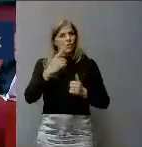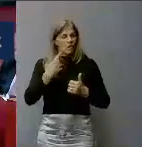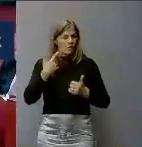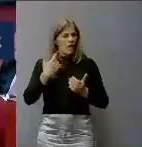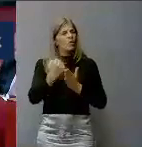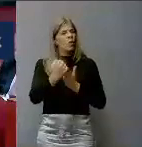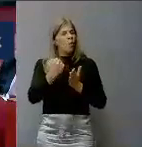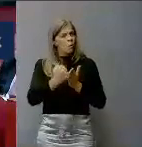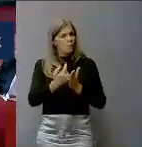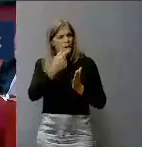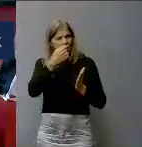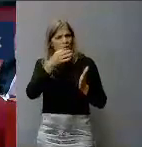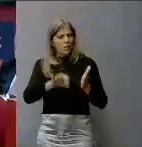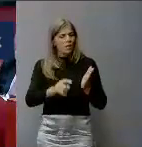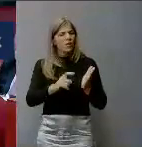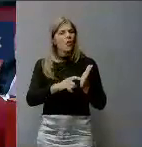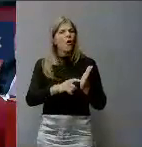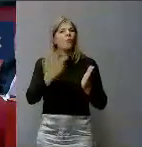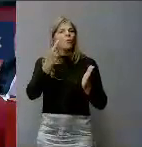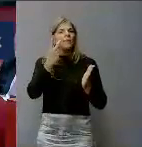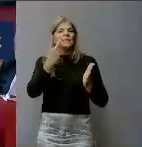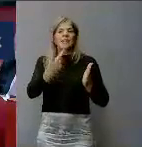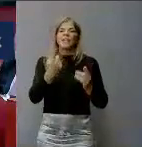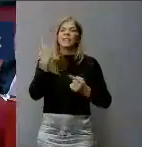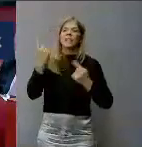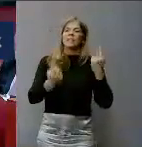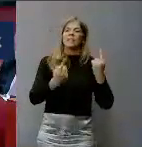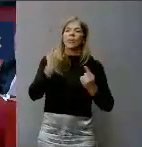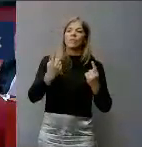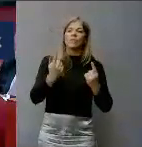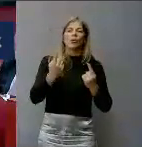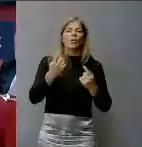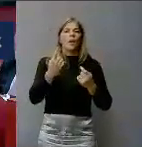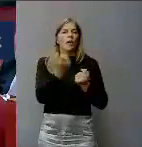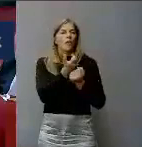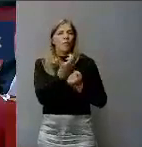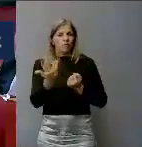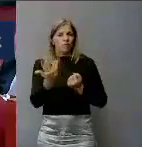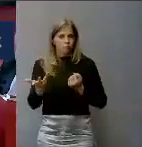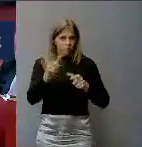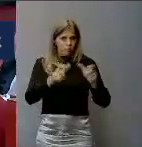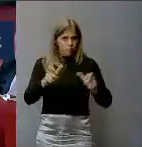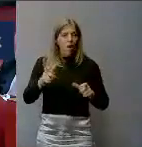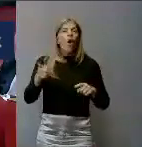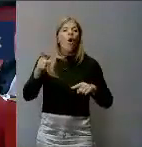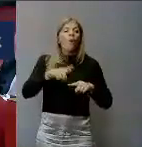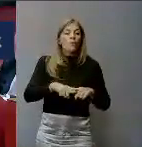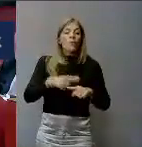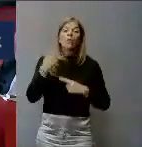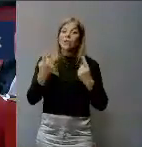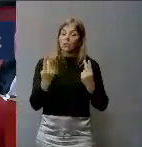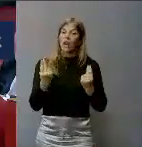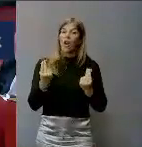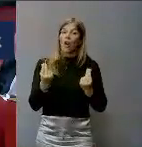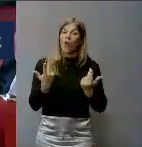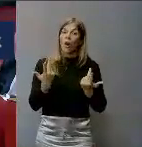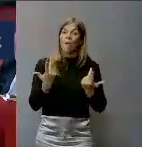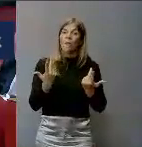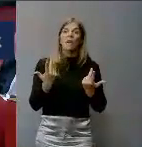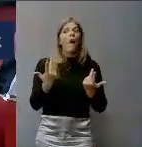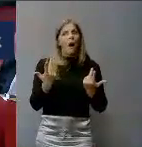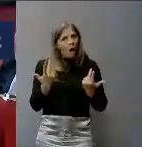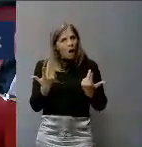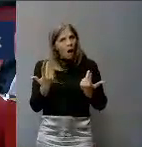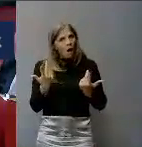ma anche la situazione socio economica dice cavolo cioè abbiamo dei dati così sì sì cioè il comune ha dei dati